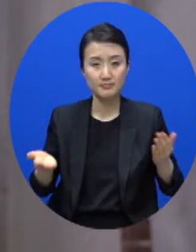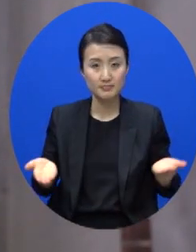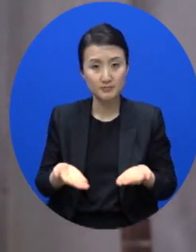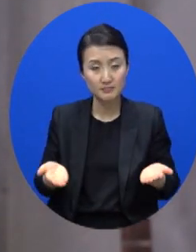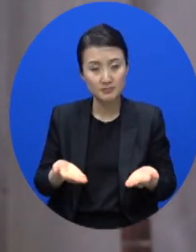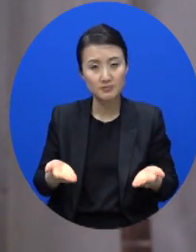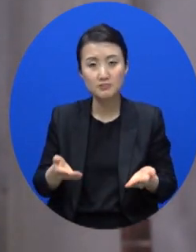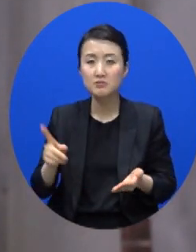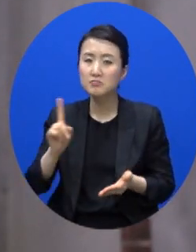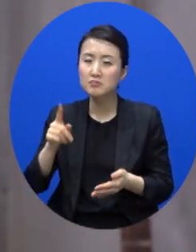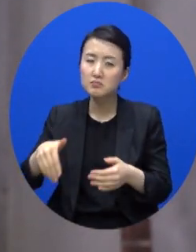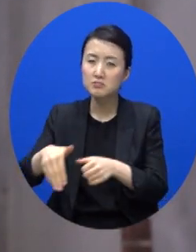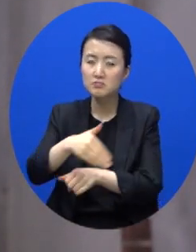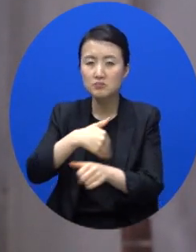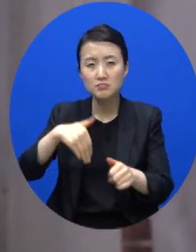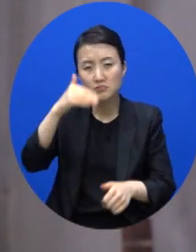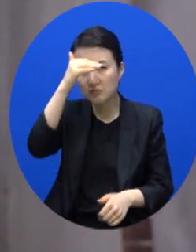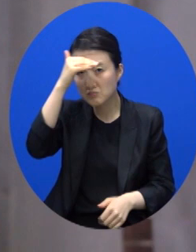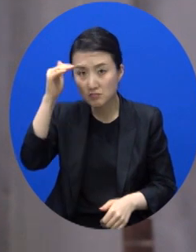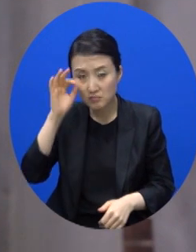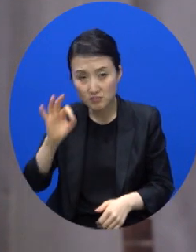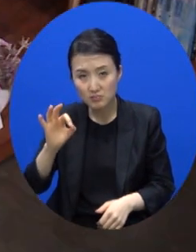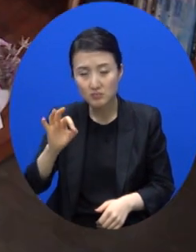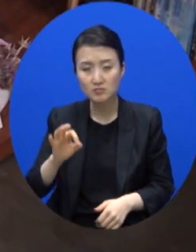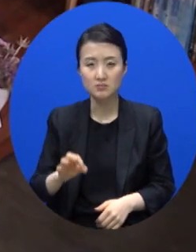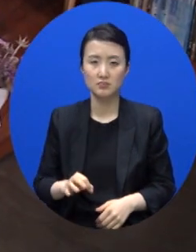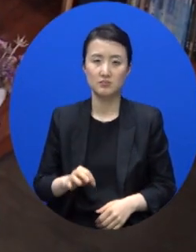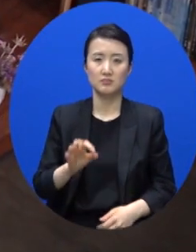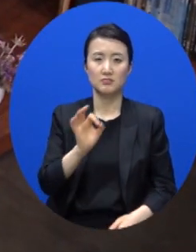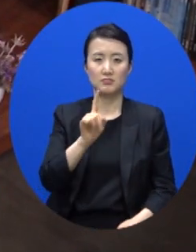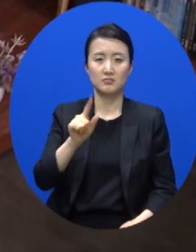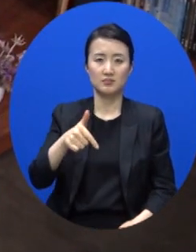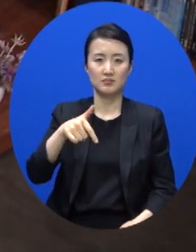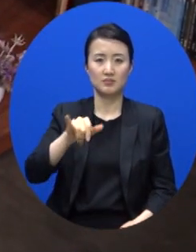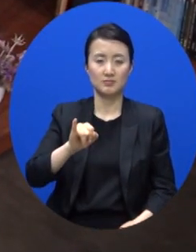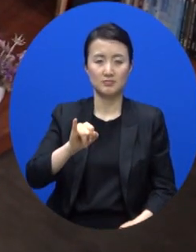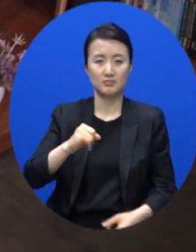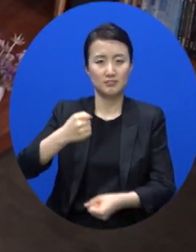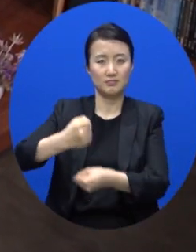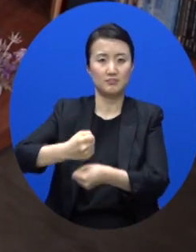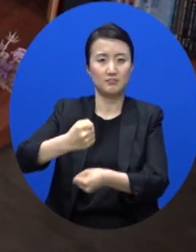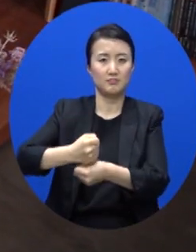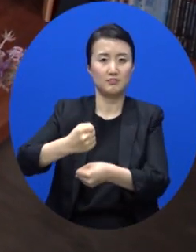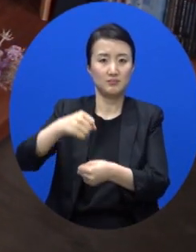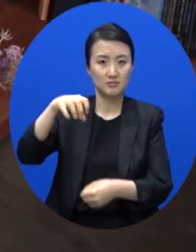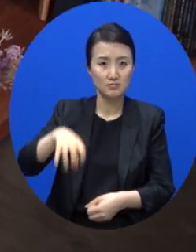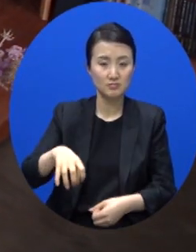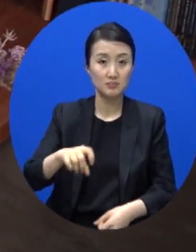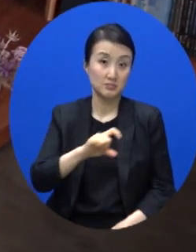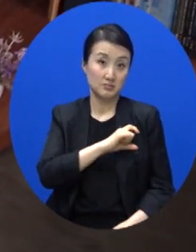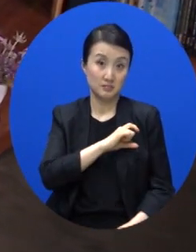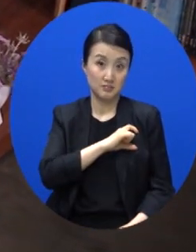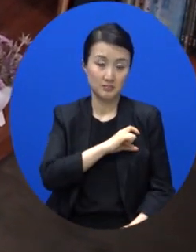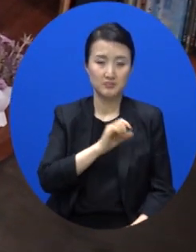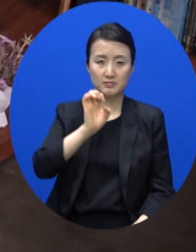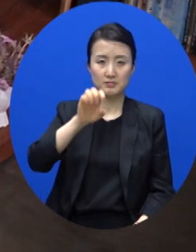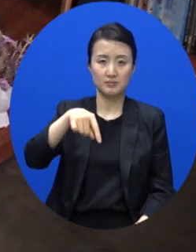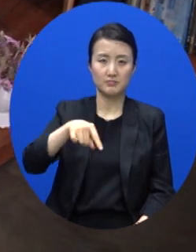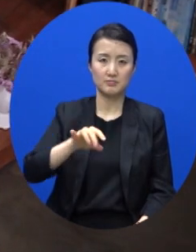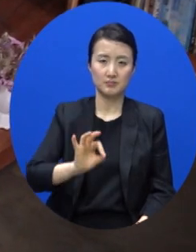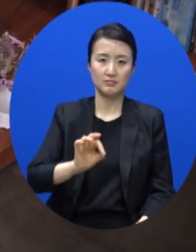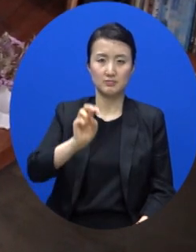둘러보니까 악기를 만드는 데가 있어요. 집의 이름이 풍물집이었습니다. 그래서